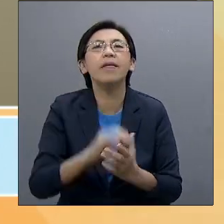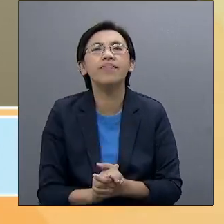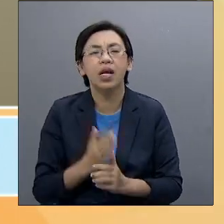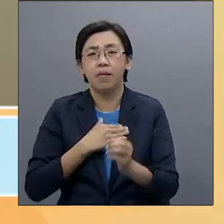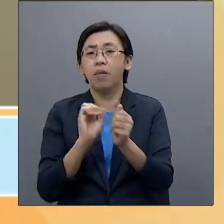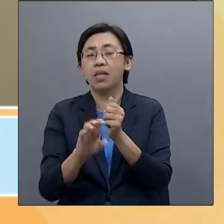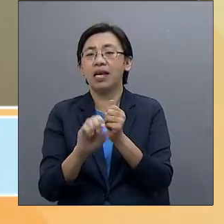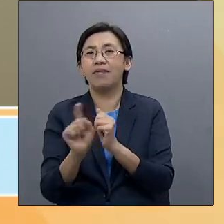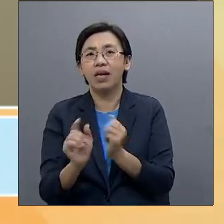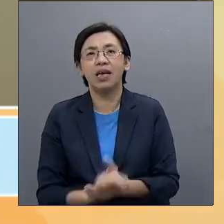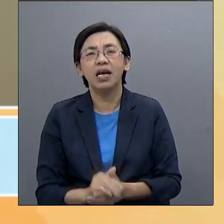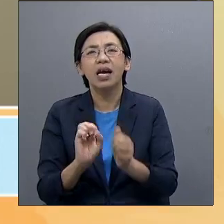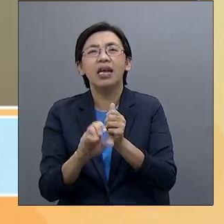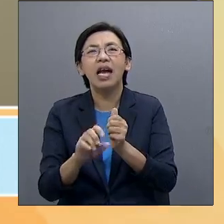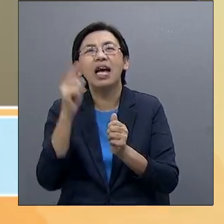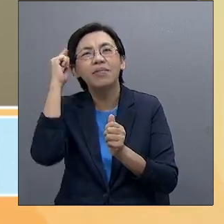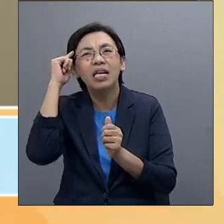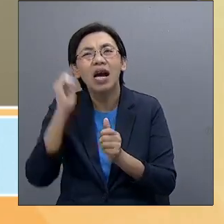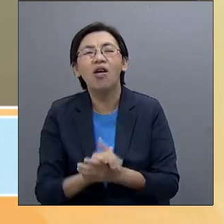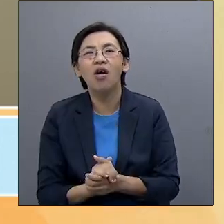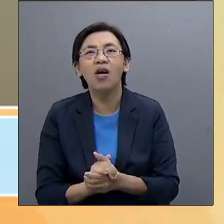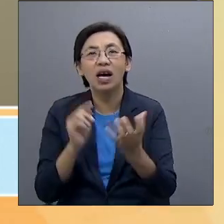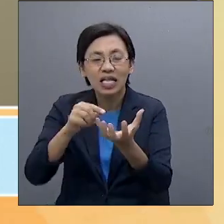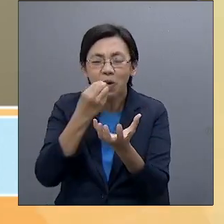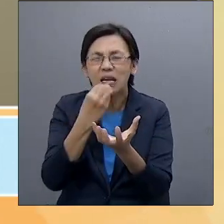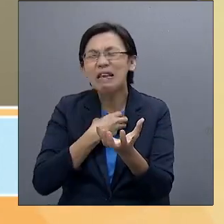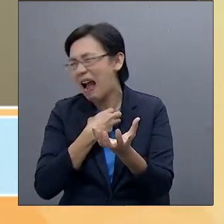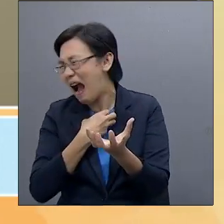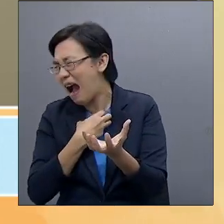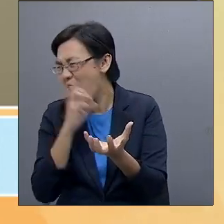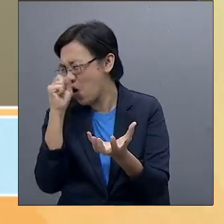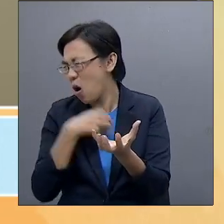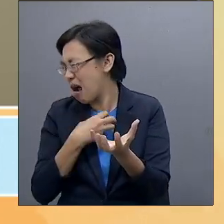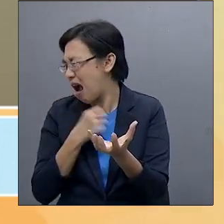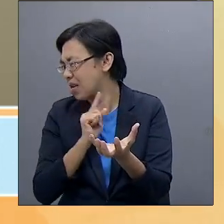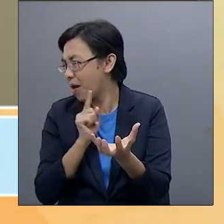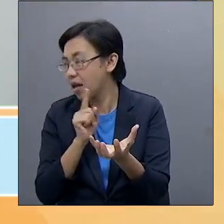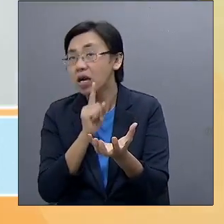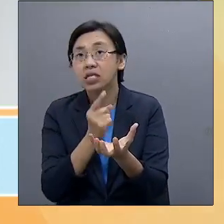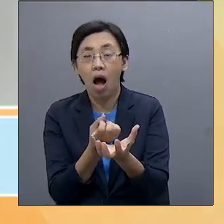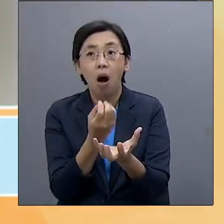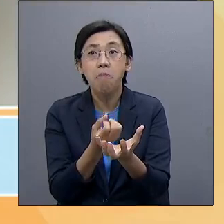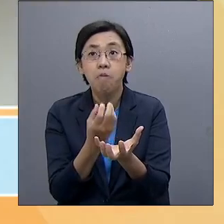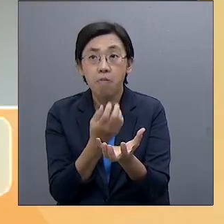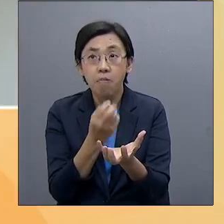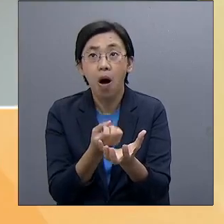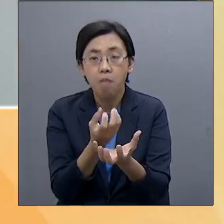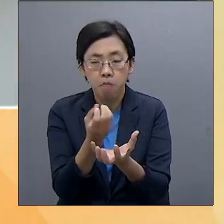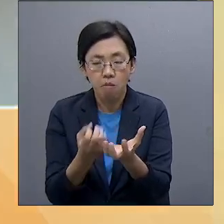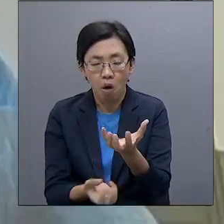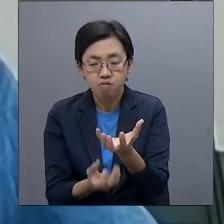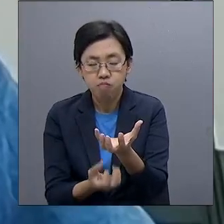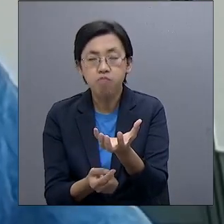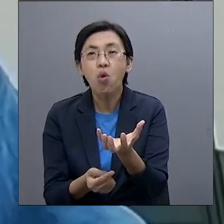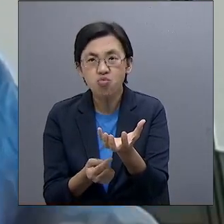แนะนำมานะว่าก็ดูว่าอย่าให้มันมีไอ้ส่วนที่เป็นของเหลวกำลังเดือดๆอยู ่ เพราะถ้ายังมีไอ้ตัวที่เป็นของเหลวเดือดๆค้างอยู่เนี่ย